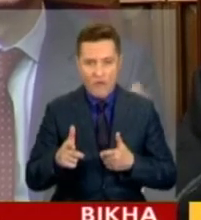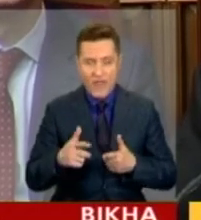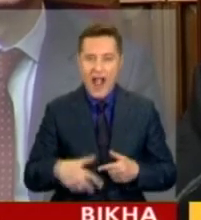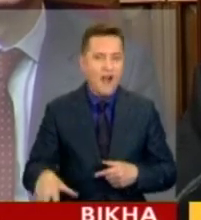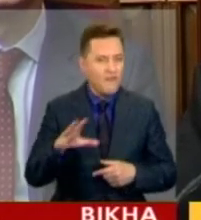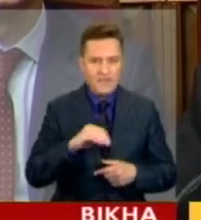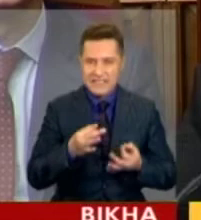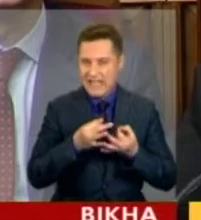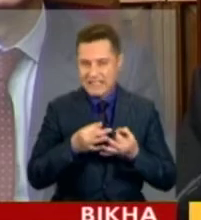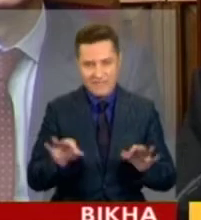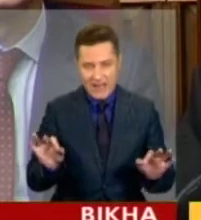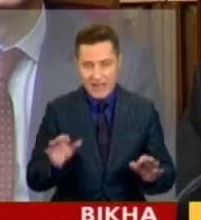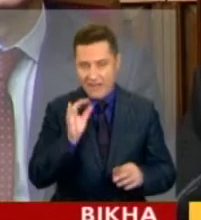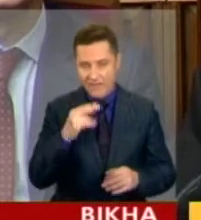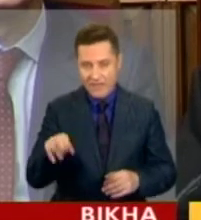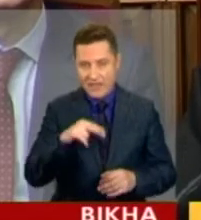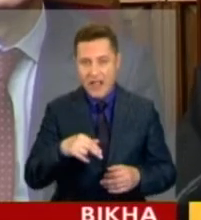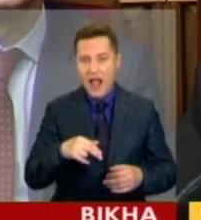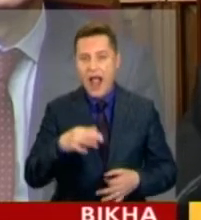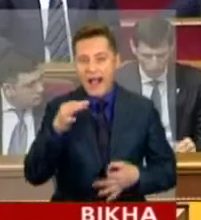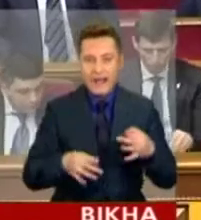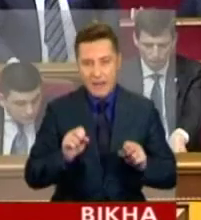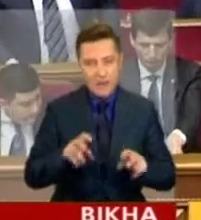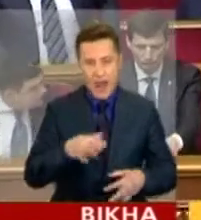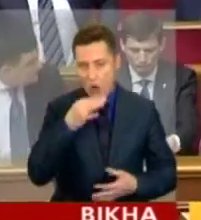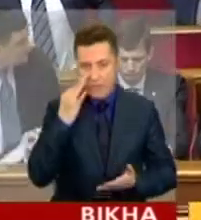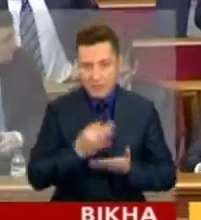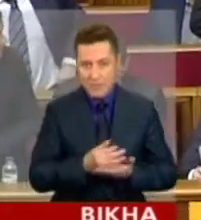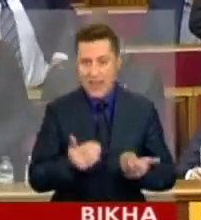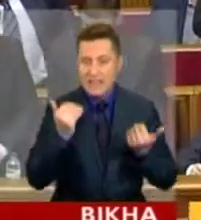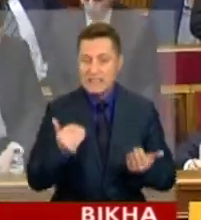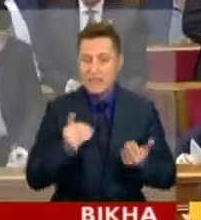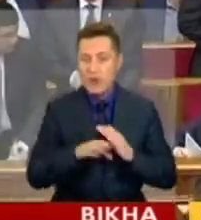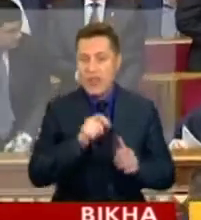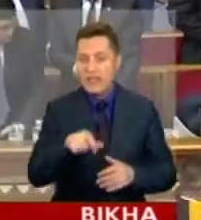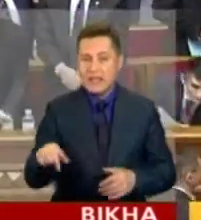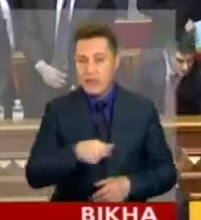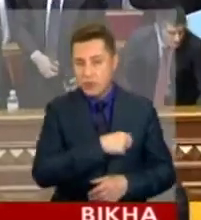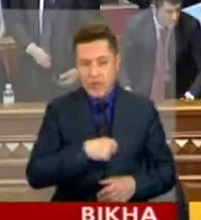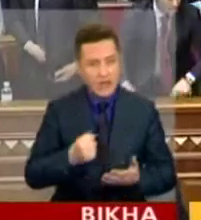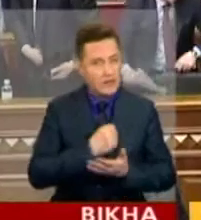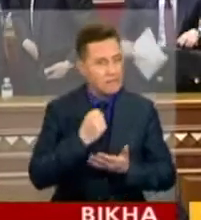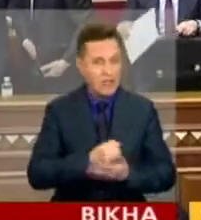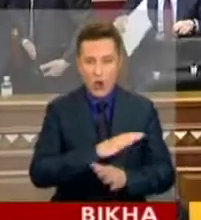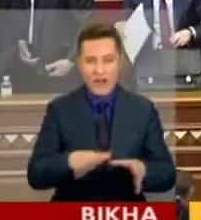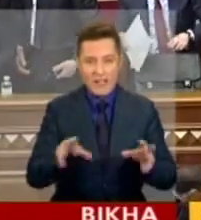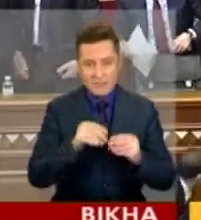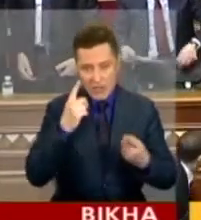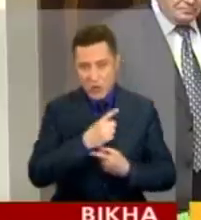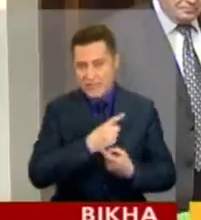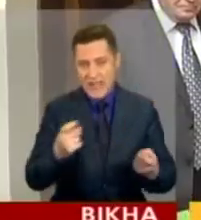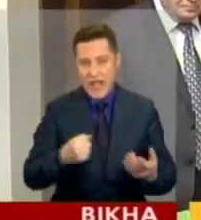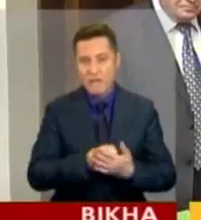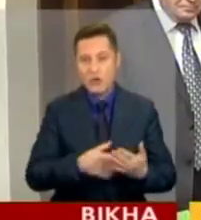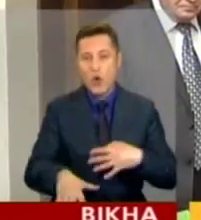всіх звільнити від кримінальної відповідальності. Втім, і сьогодні депутати так і не ухвалили спільної заяви до народу,